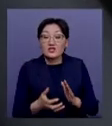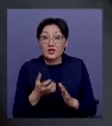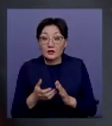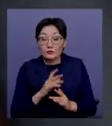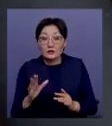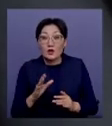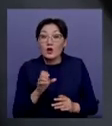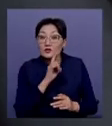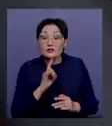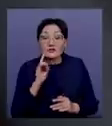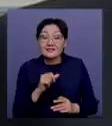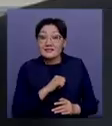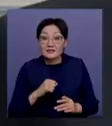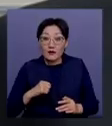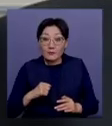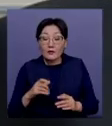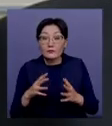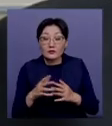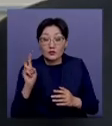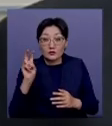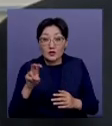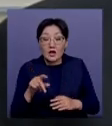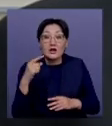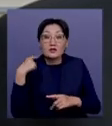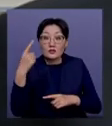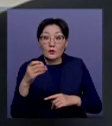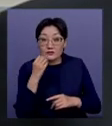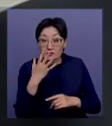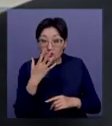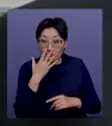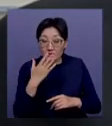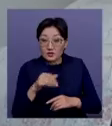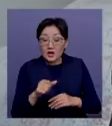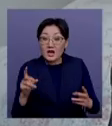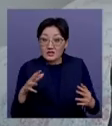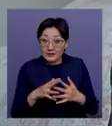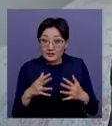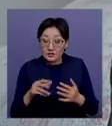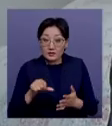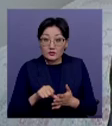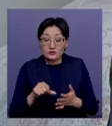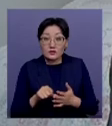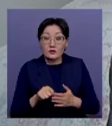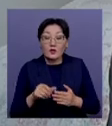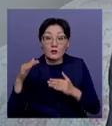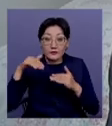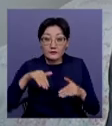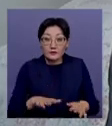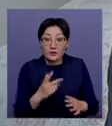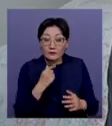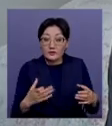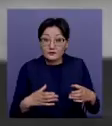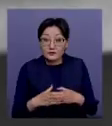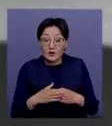да, бойжеткен өз еркімен майданға аттанып, қиыр шығыста Жапон милитаристерімен шайқасқан. Одан кейін Тынық мұхиты флотының